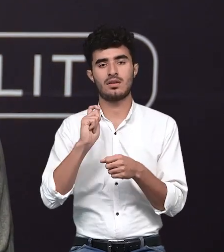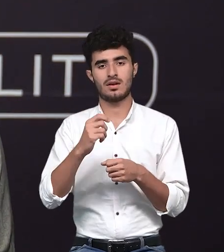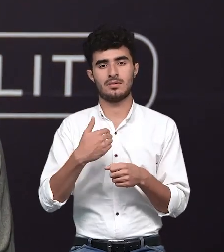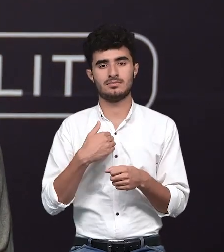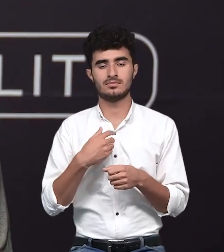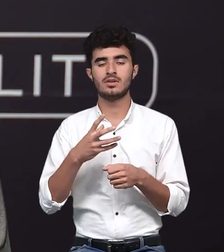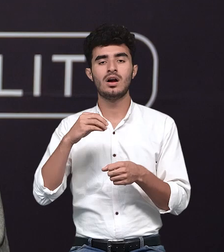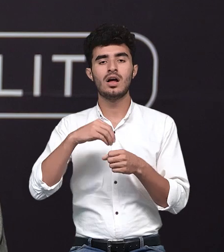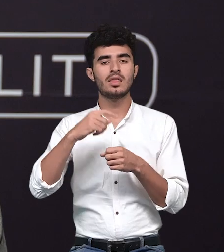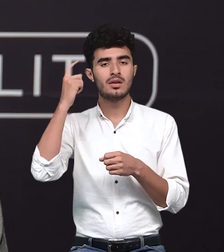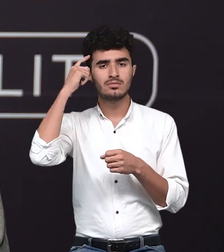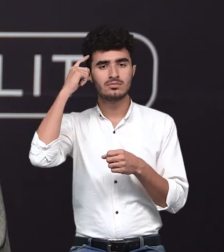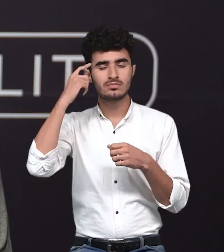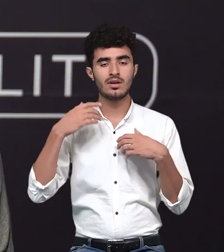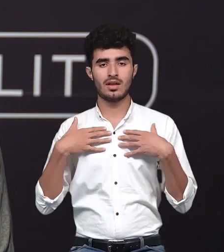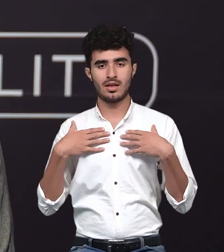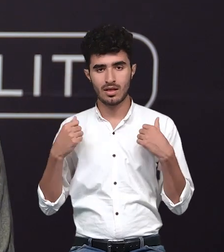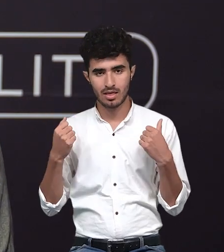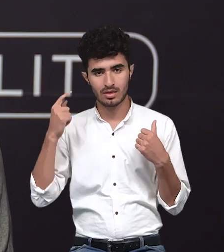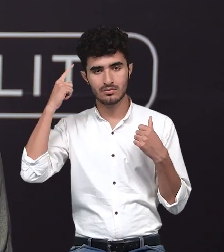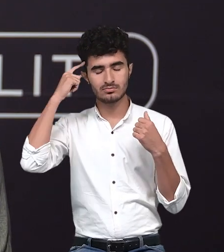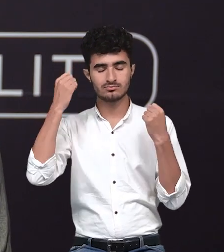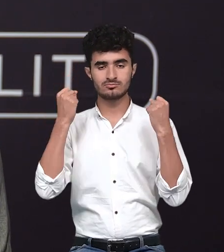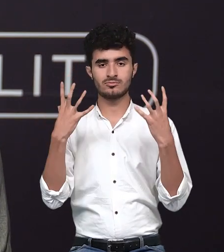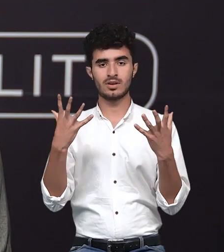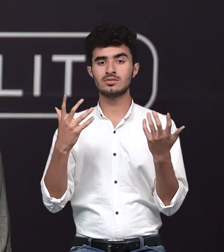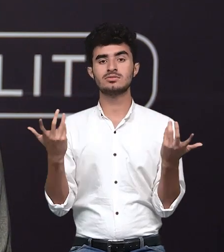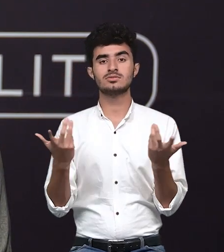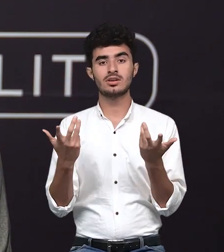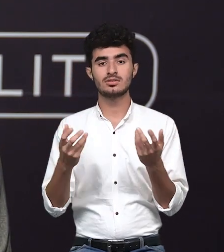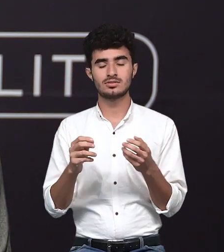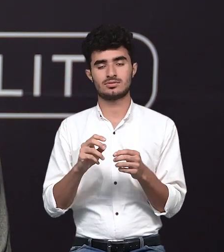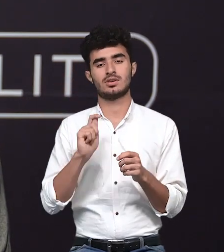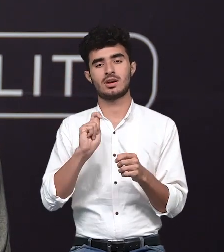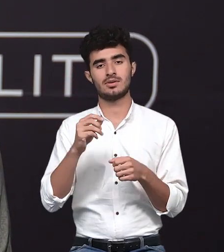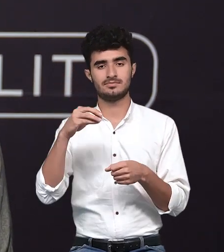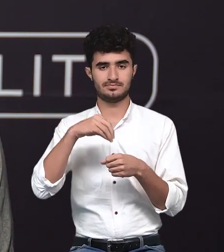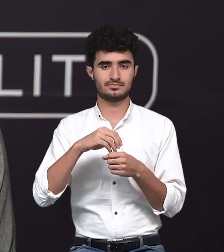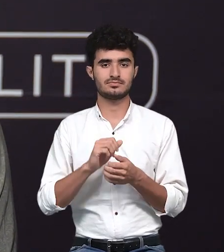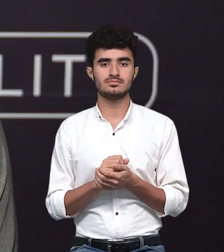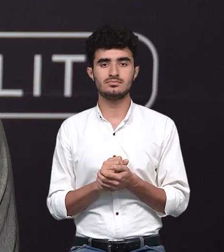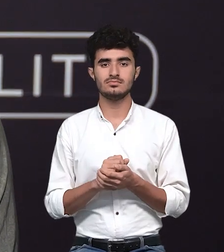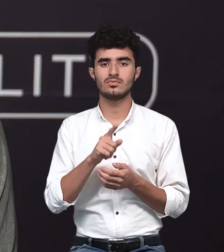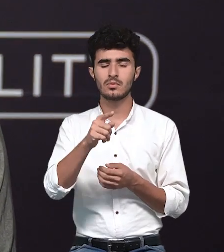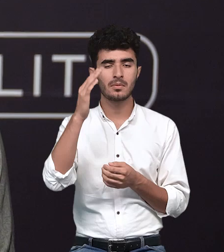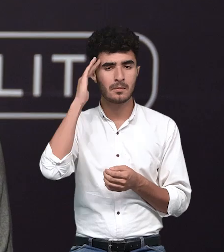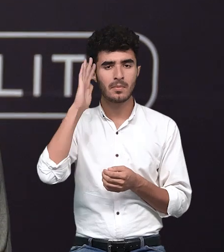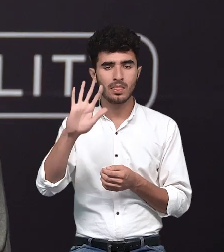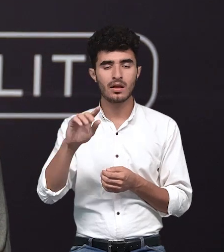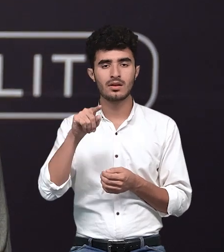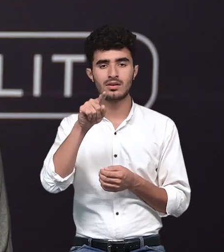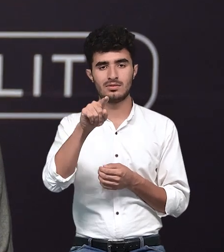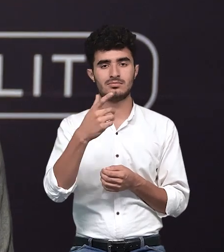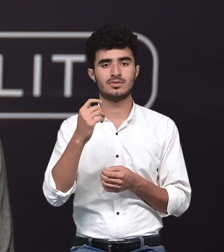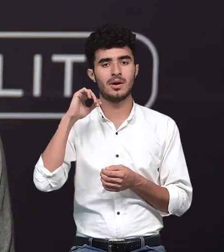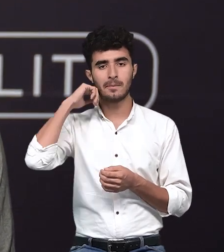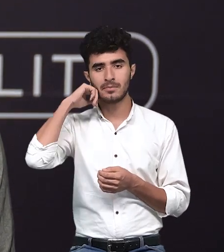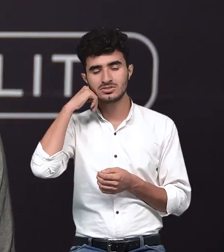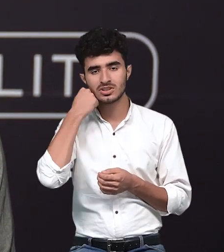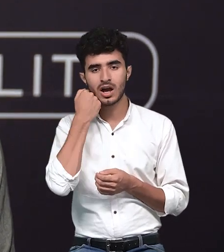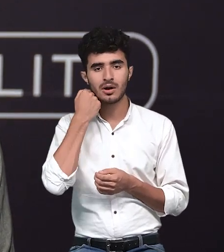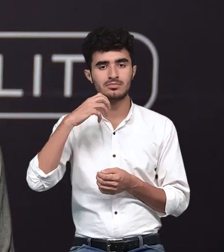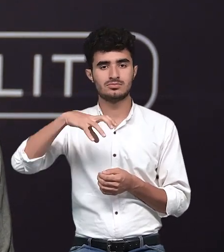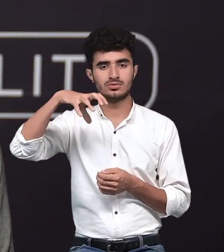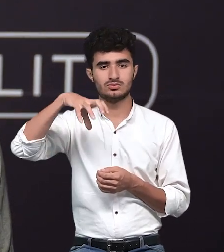इंस्टीट्यूट ऑफ मेंटल हेल्थ आपको पता है कि एक साउथ एशिया का एक बहुत बड़ा अदारा है जो